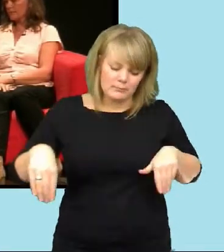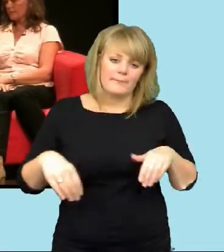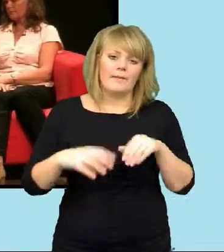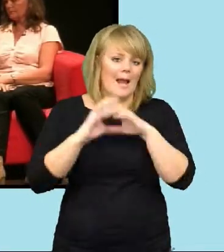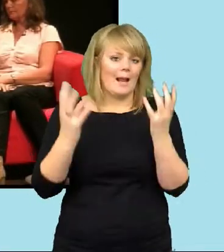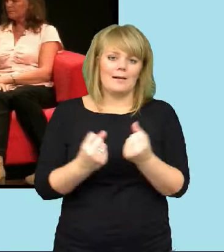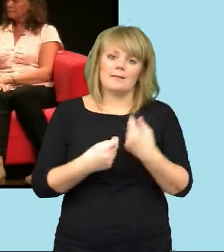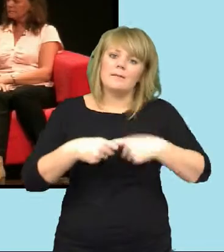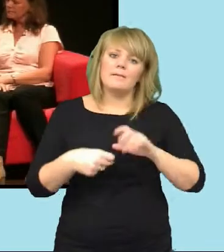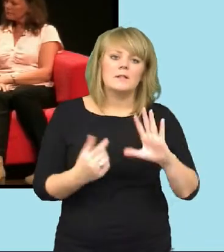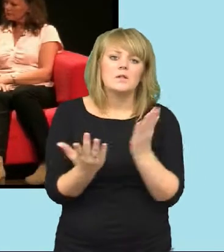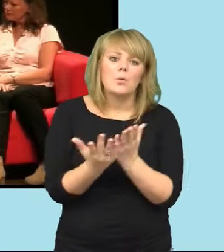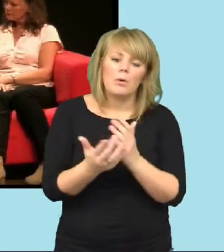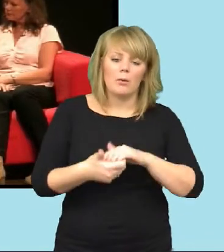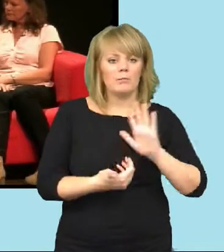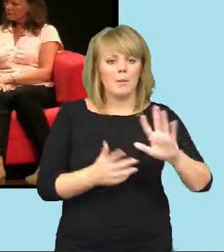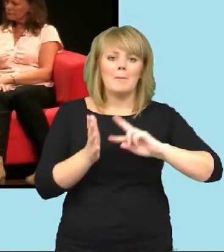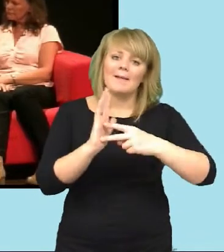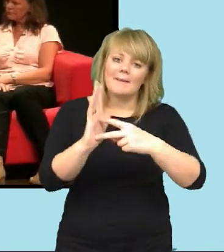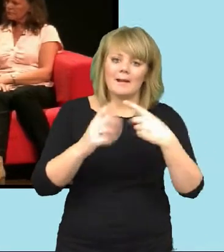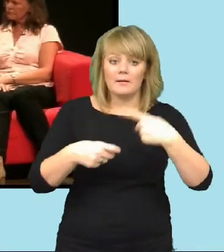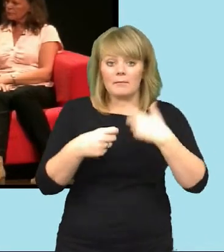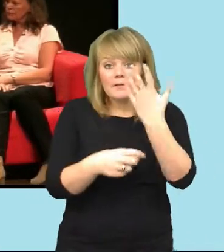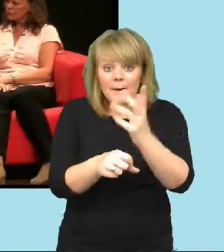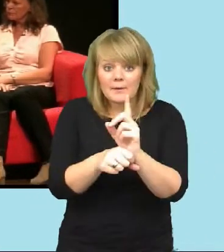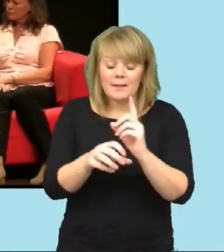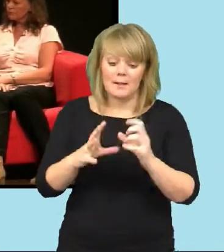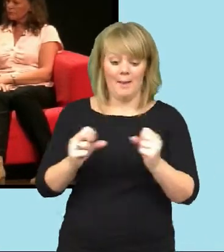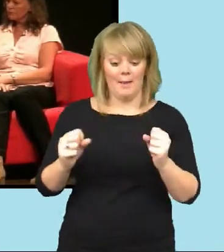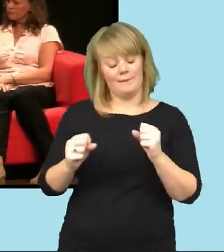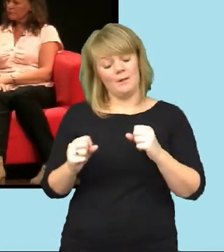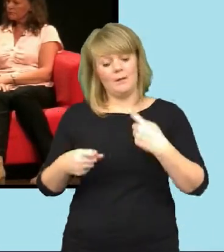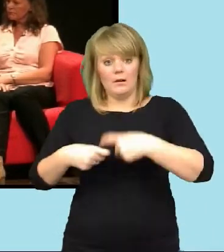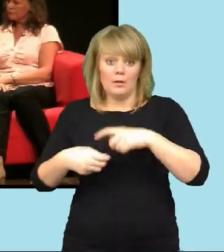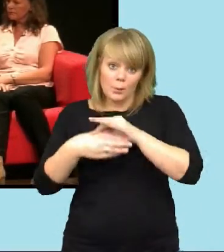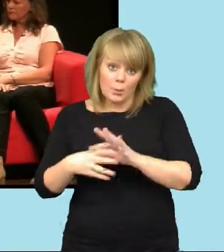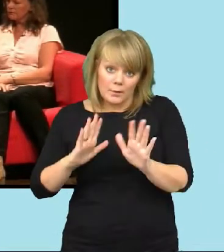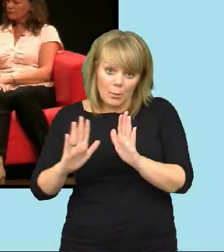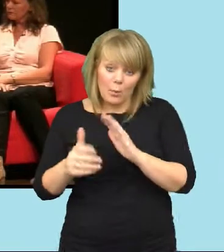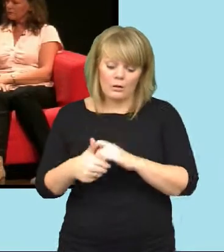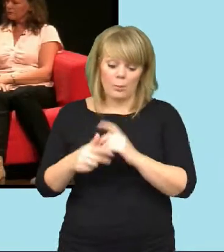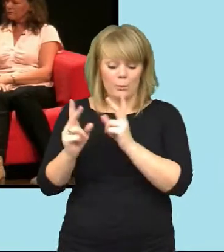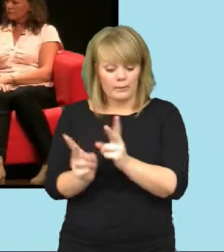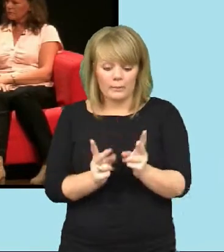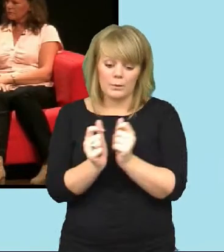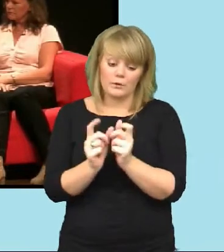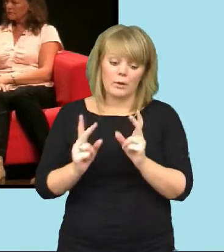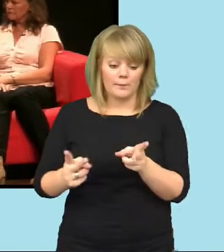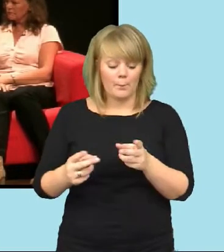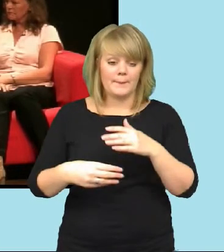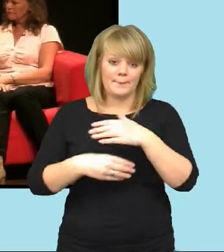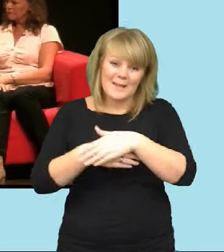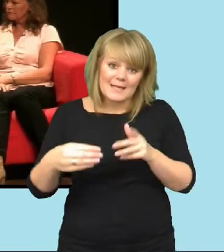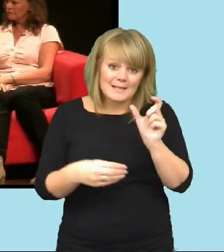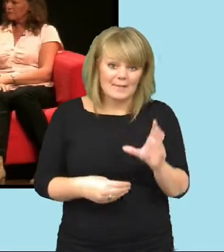ha för sig själv. Däremot det som är relaterat till sjukvården och det som begränsar honom. Och snälla pappa, kan du inte